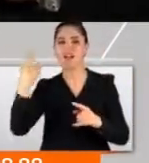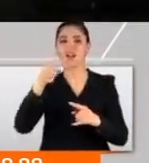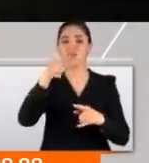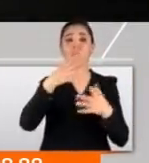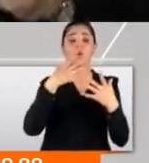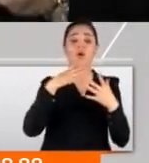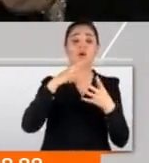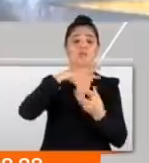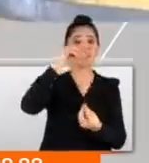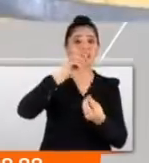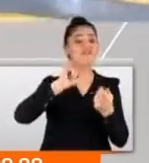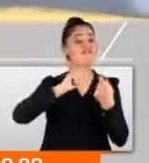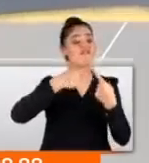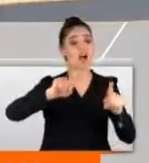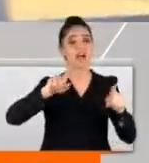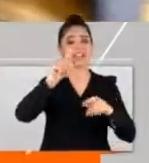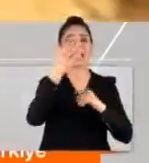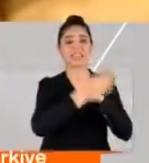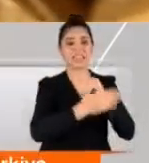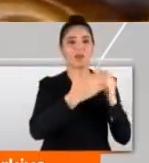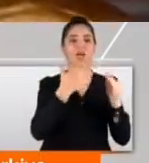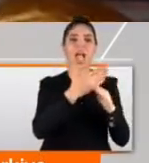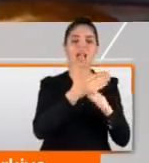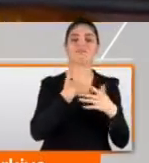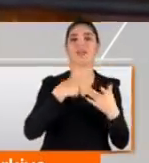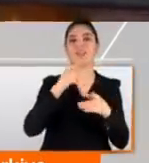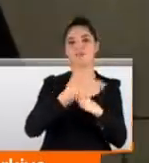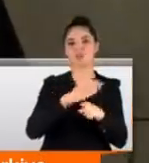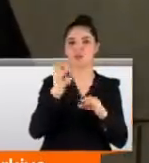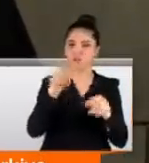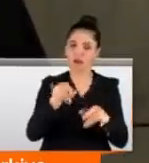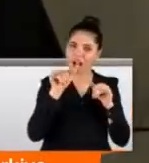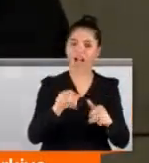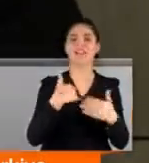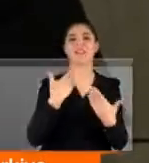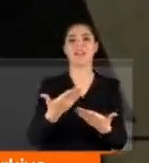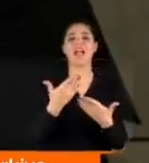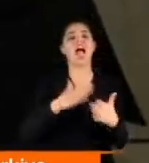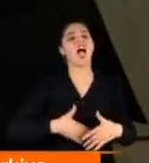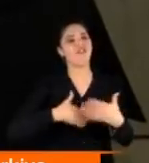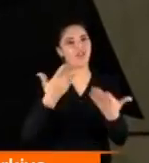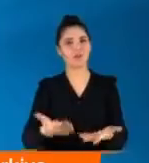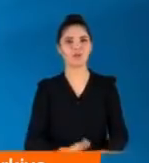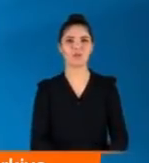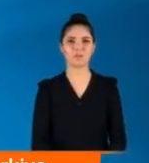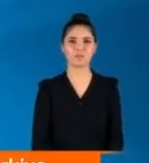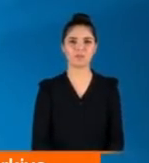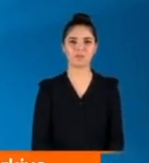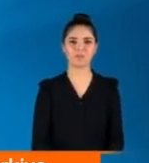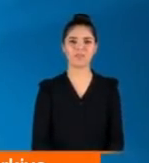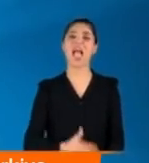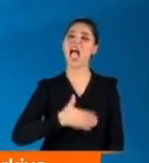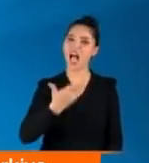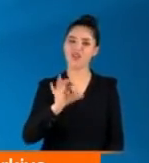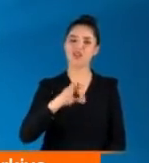şartları farklıdır. Trabzonlularla ekmeğimizi bölüştük. Bunu da bölüşürüz. Afiyet olsun efendim. Eyvallah. Afiyet